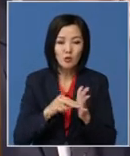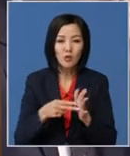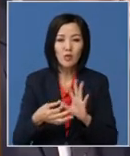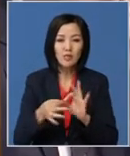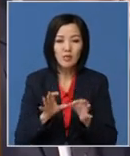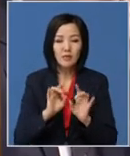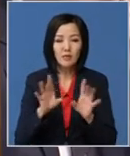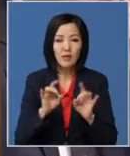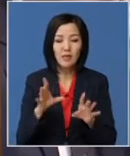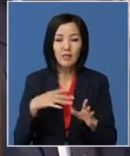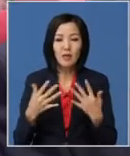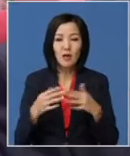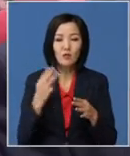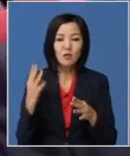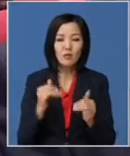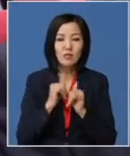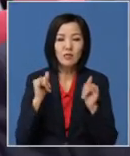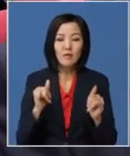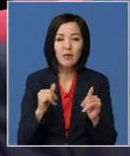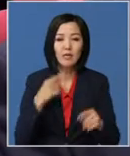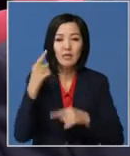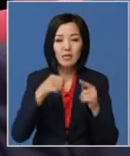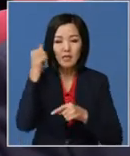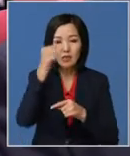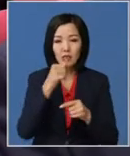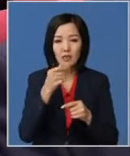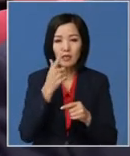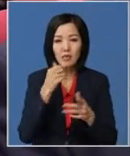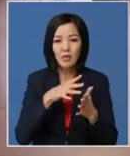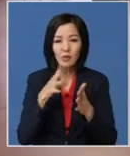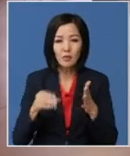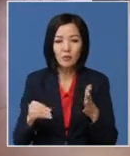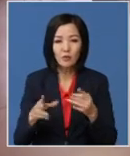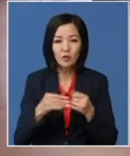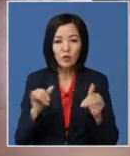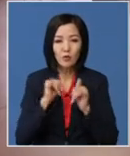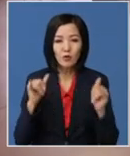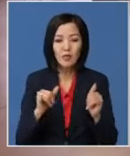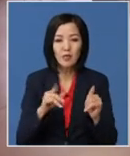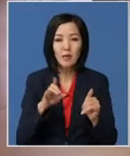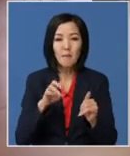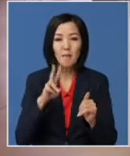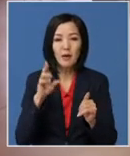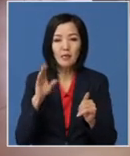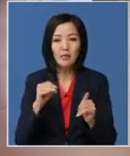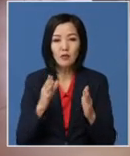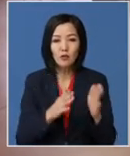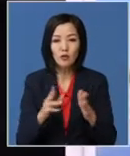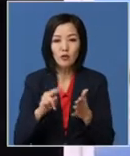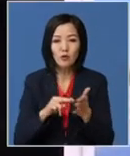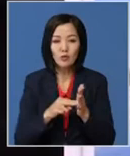тұрып баяндады. Ауыл шаруашылығы дамыған аймақта келер жылы тәтті түбір алқабы кеңейтіледі. Бағлан Тәнекенов бұл бағыттағы жүйелі